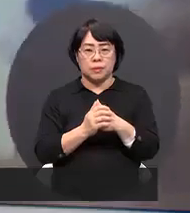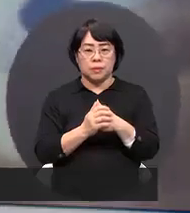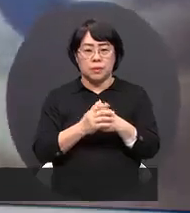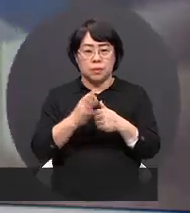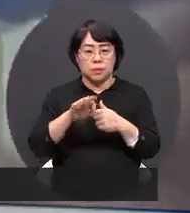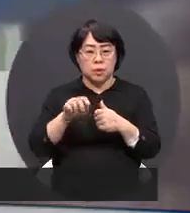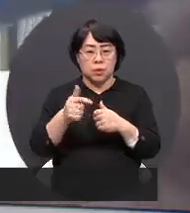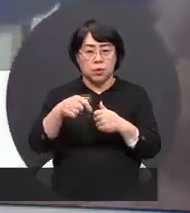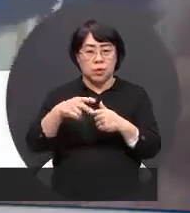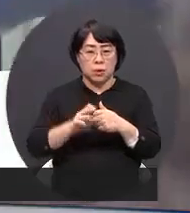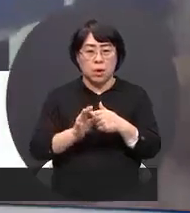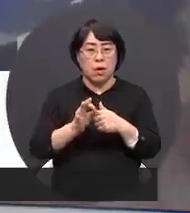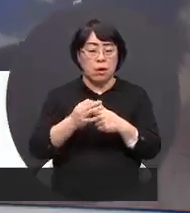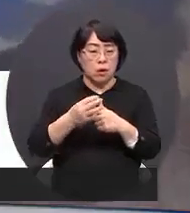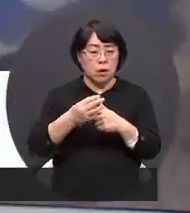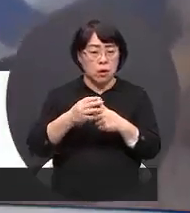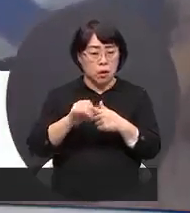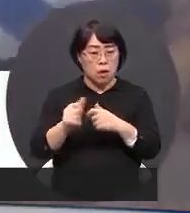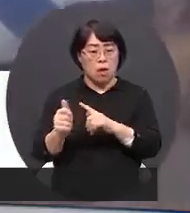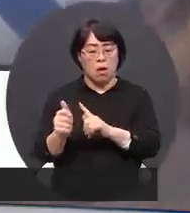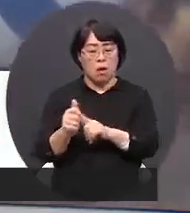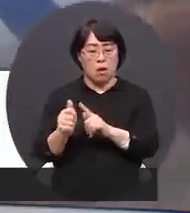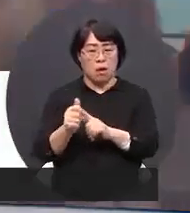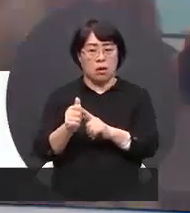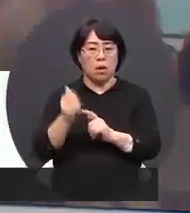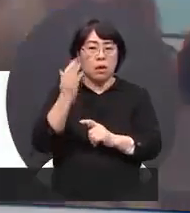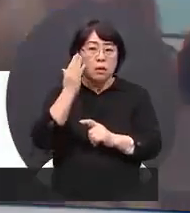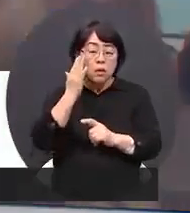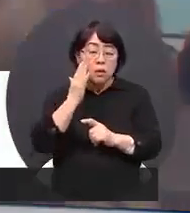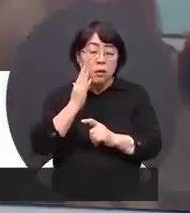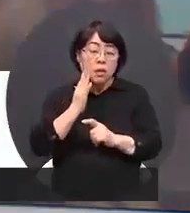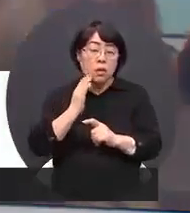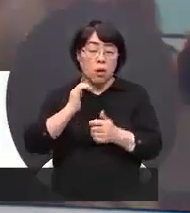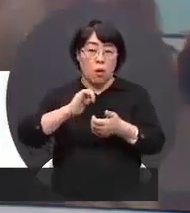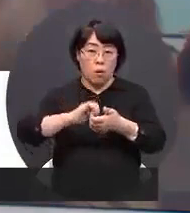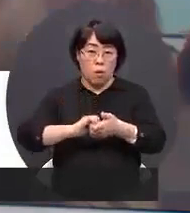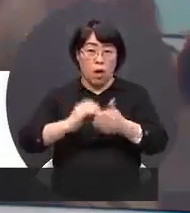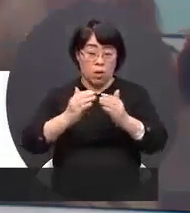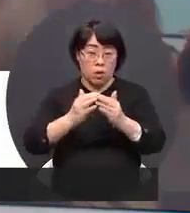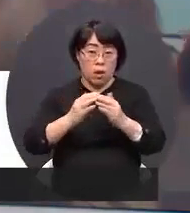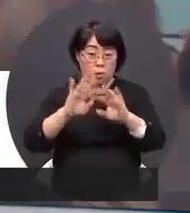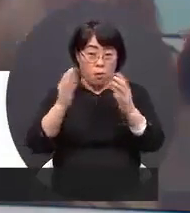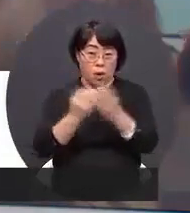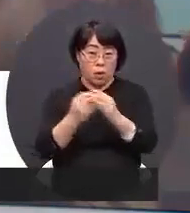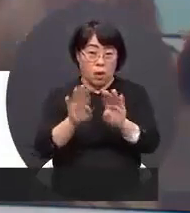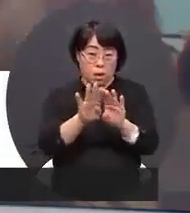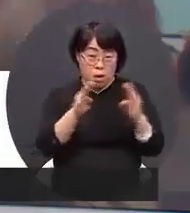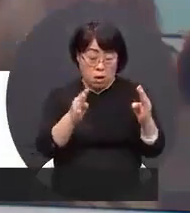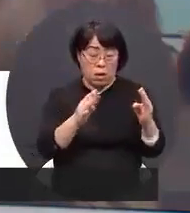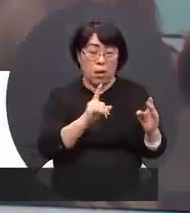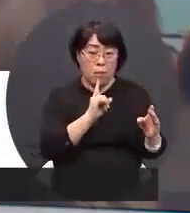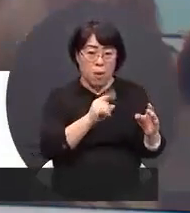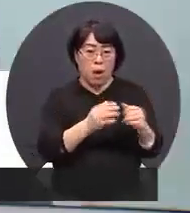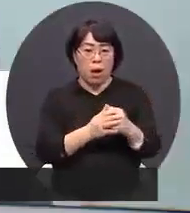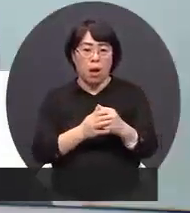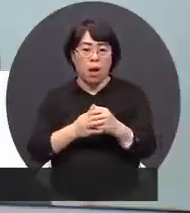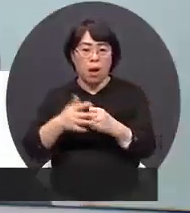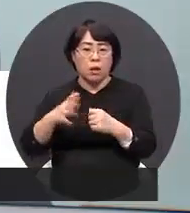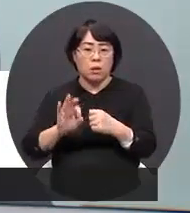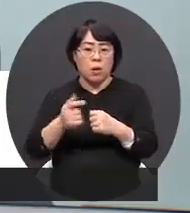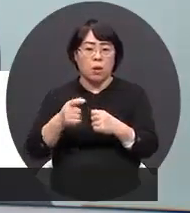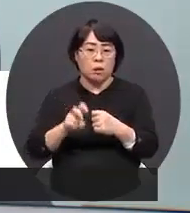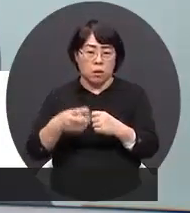윤석렬 대통령 당선인이 청와대 를 완전히 개방하게 따고 선언하면서 남쪽의 청와대 청남대 로